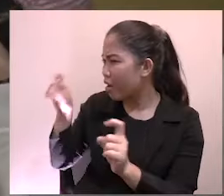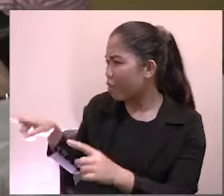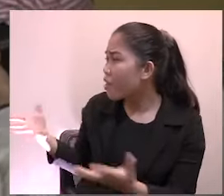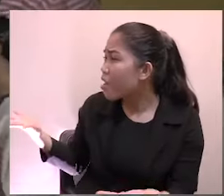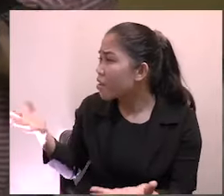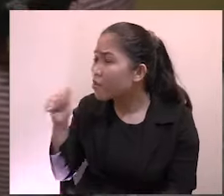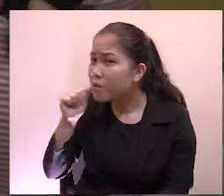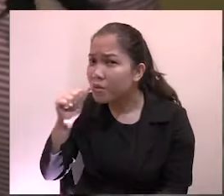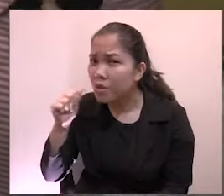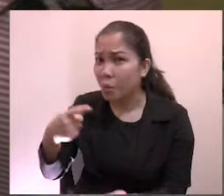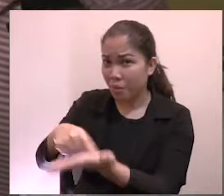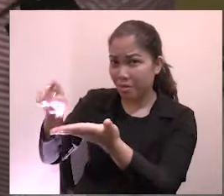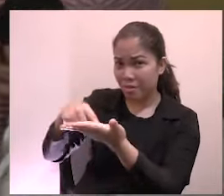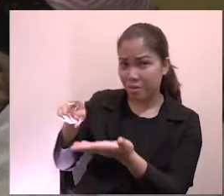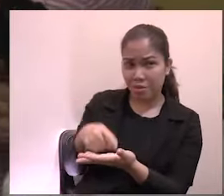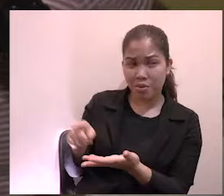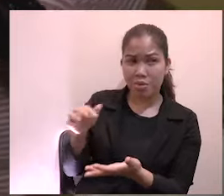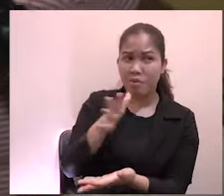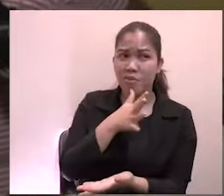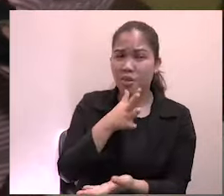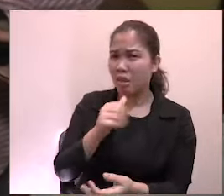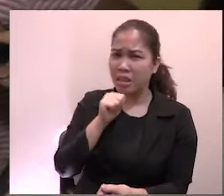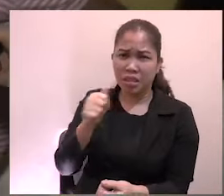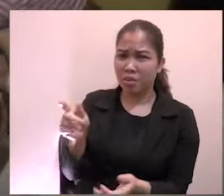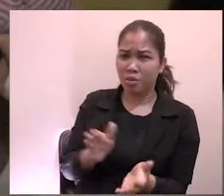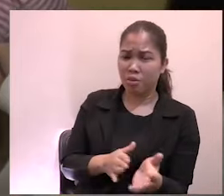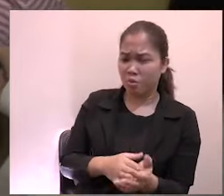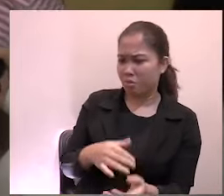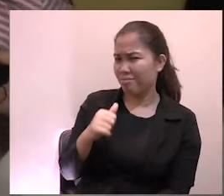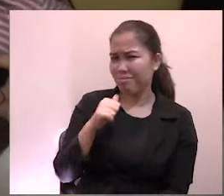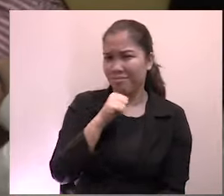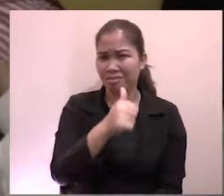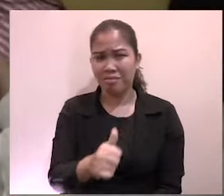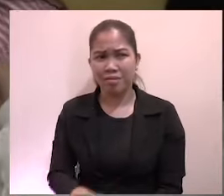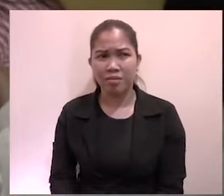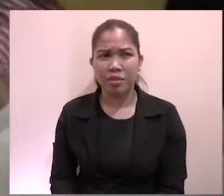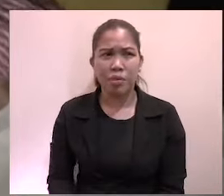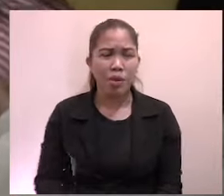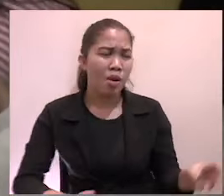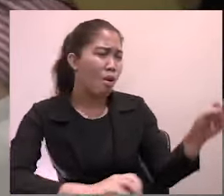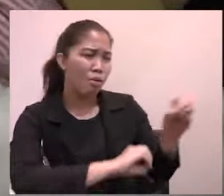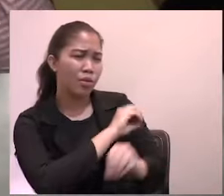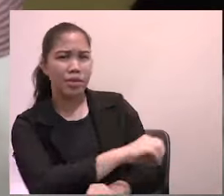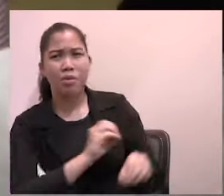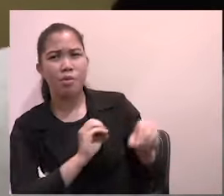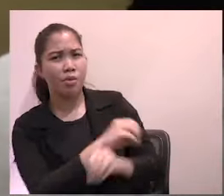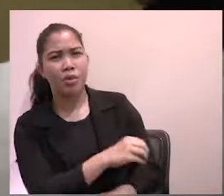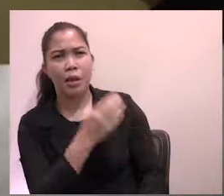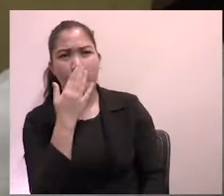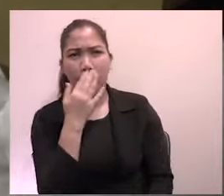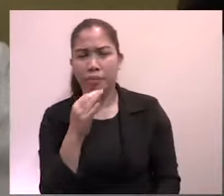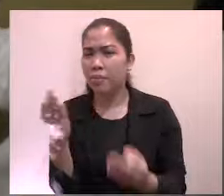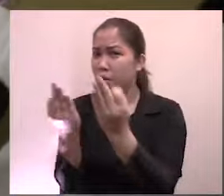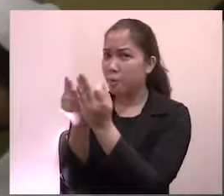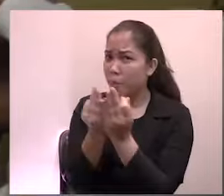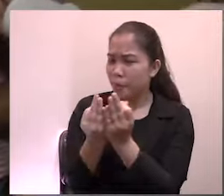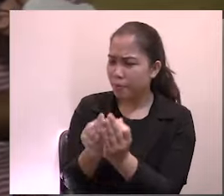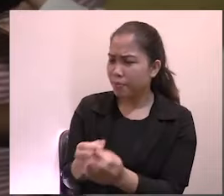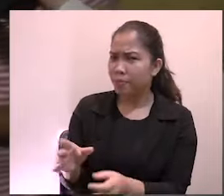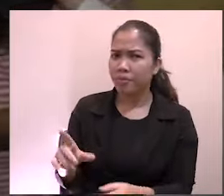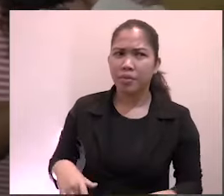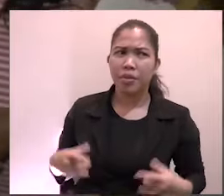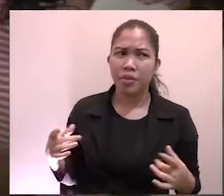Andrea, chinecheck ba kayo ng nanay mo sa school? Hindi po. Ba't marami kang time sa Facebook? Marami kang time mag-like sa Facebook. Yung mga anak